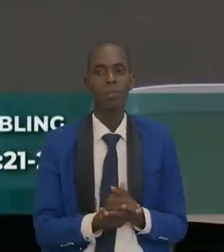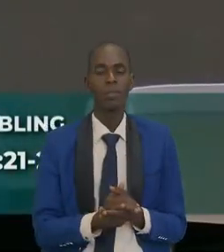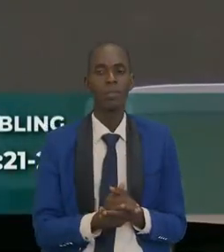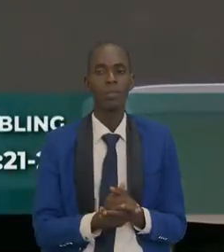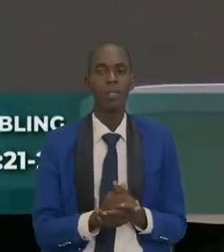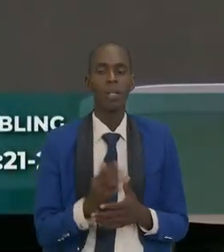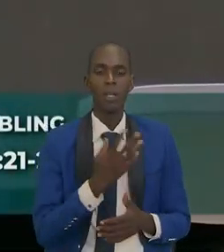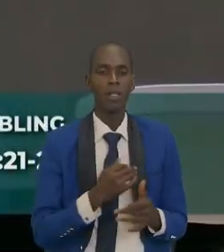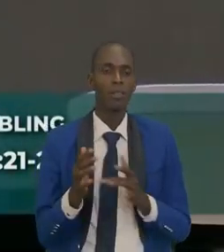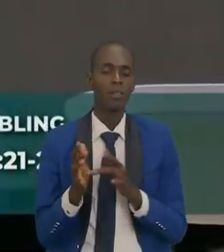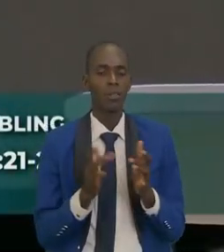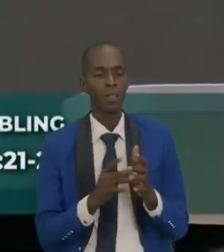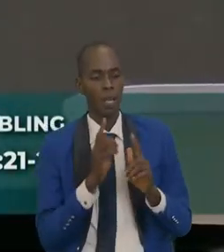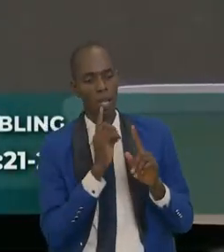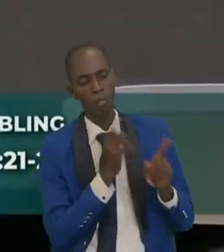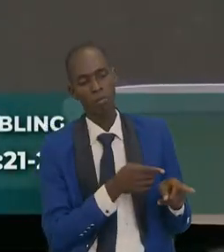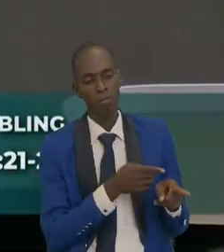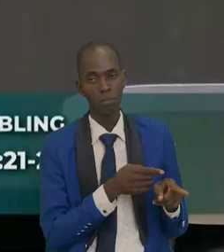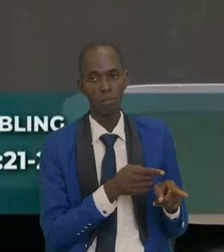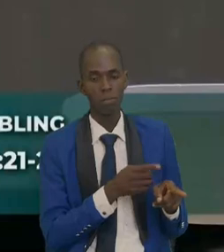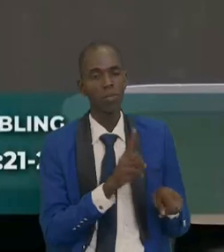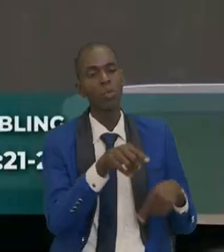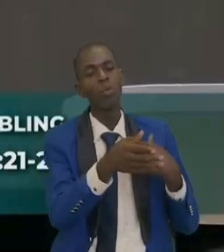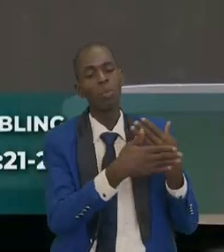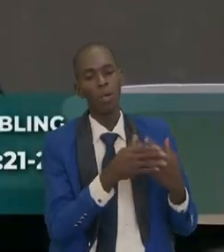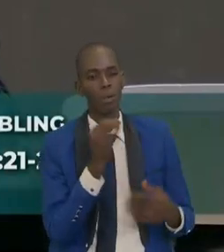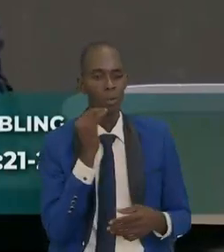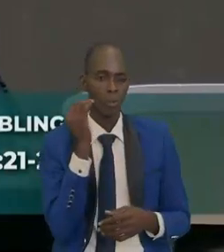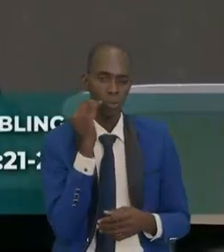Et Jésus a dit, retourne à la maison.